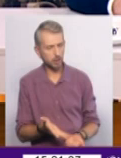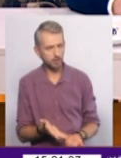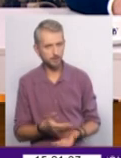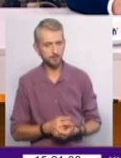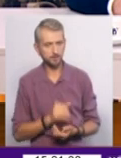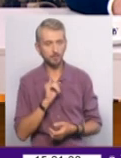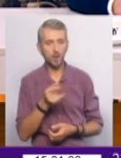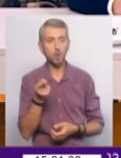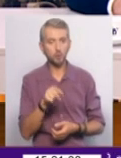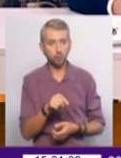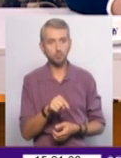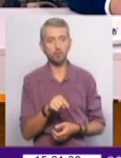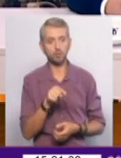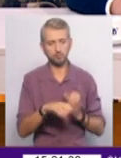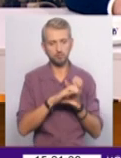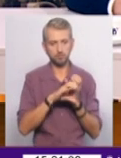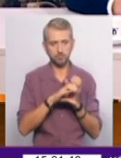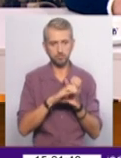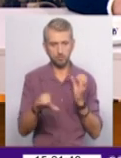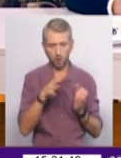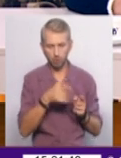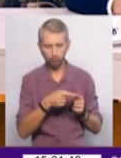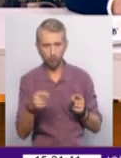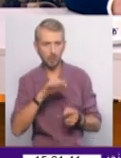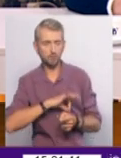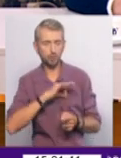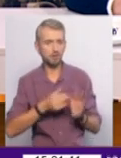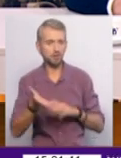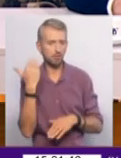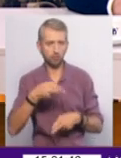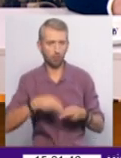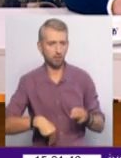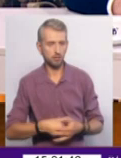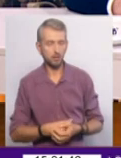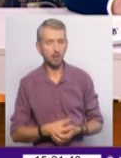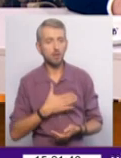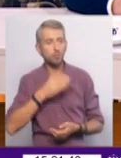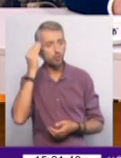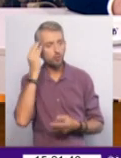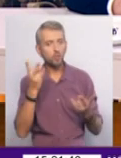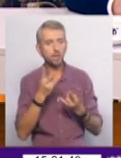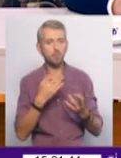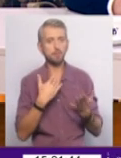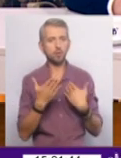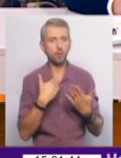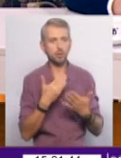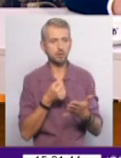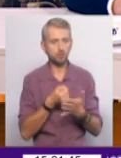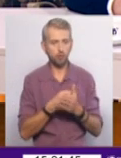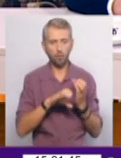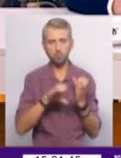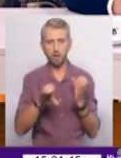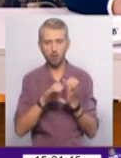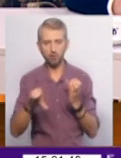і тому дійсно їх строк експлуатації вже давно-давно вийшов. На мою думку, треба підходити до мереж міста